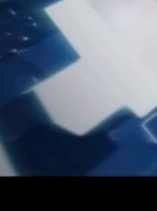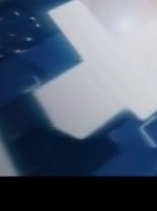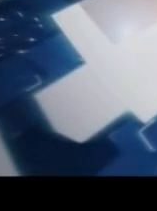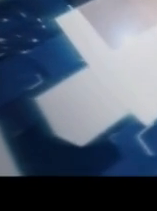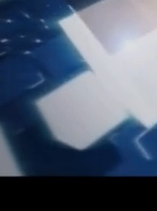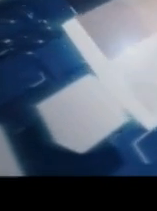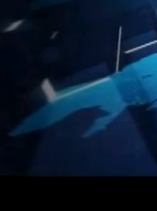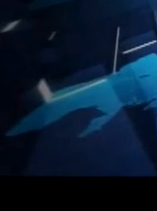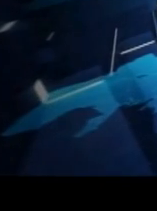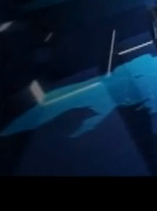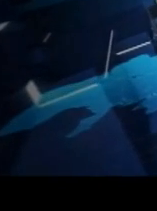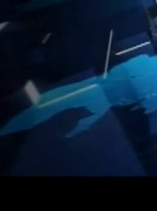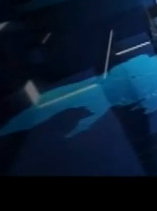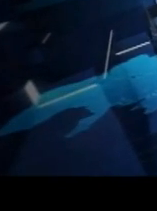Дякую.